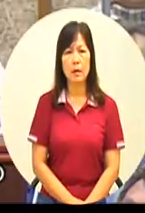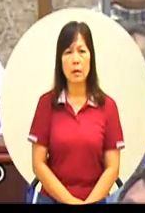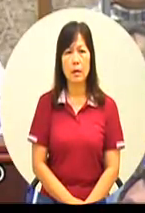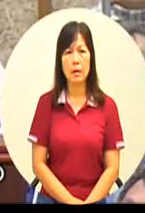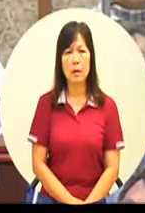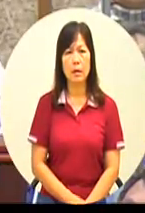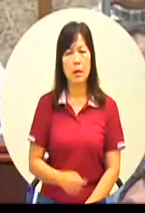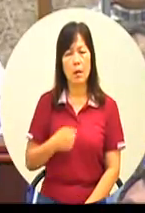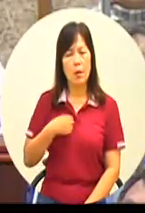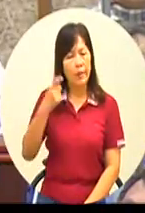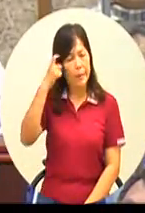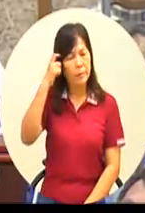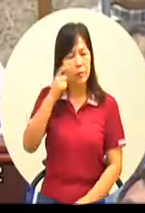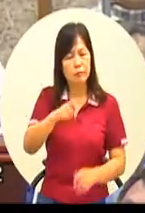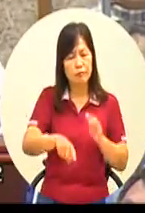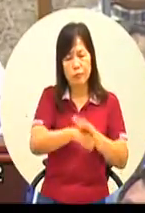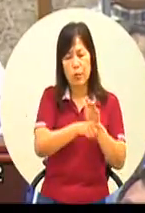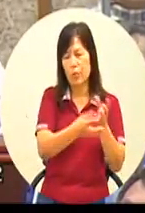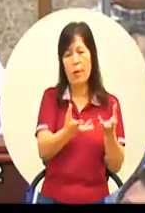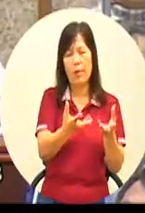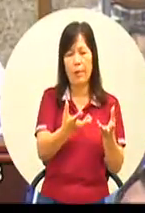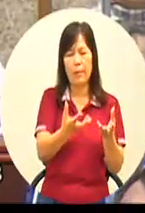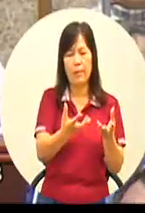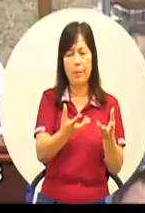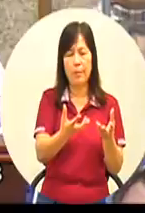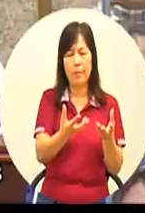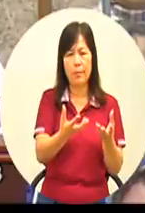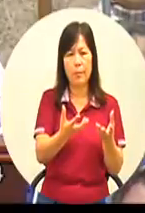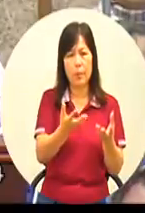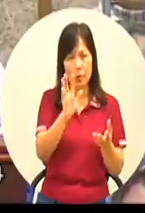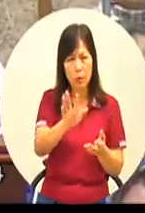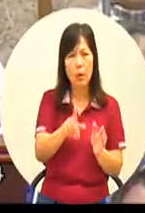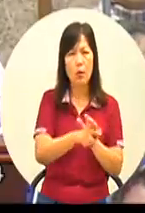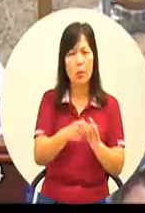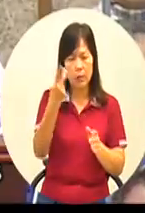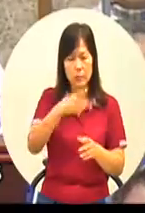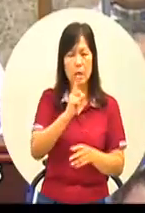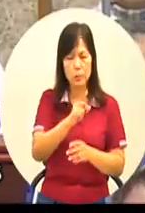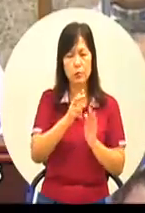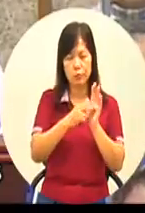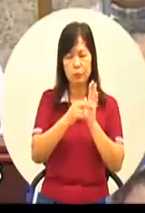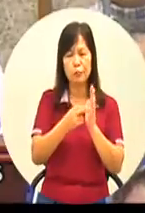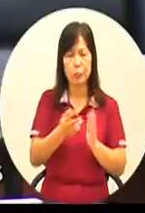我们不认为它有违法的问题，这个我再次强调是。